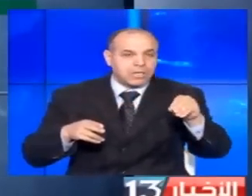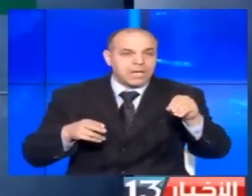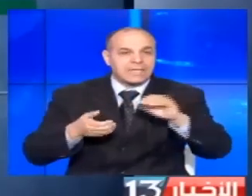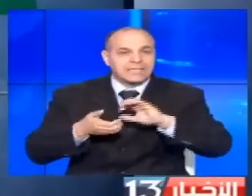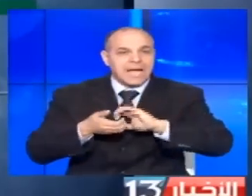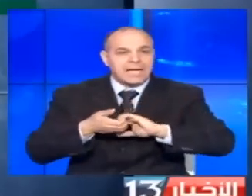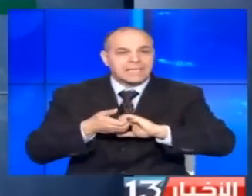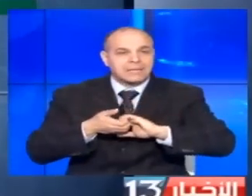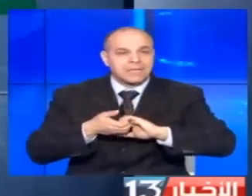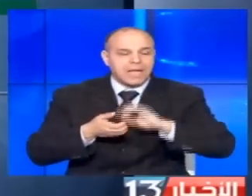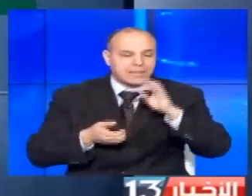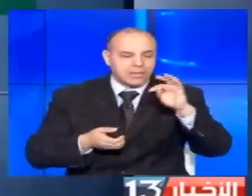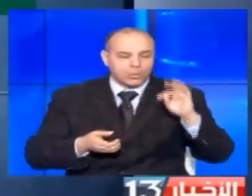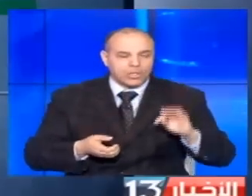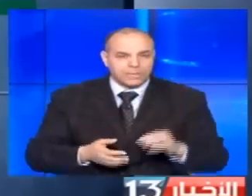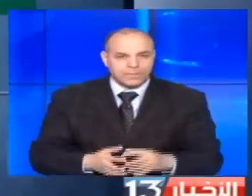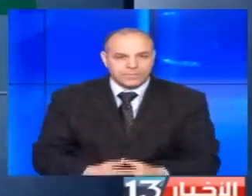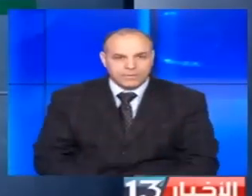اتحاد